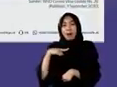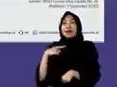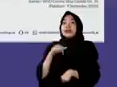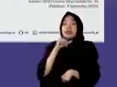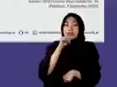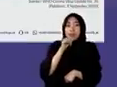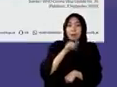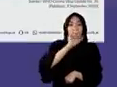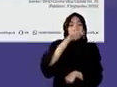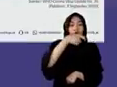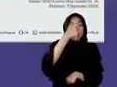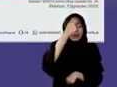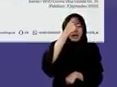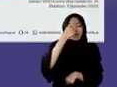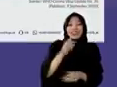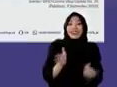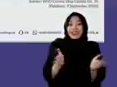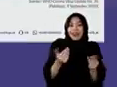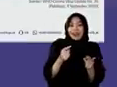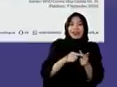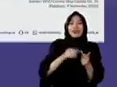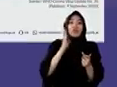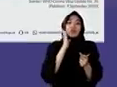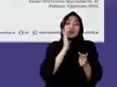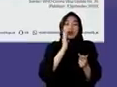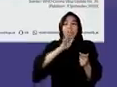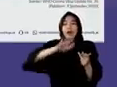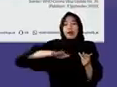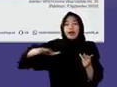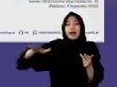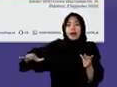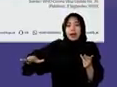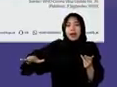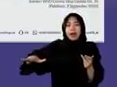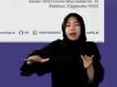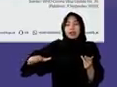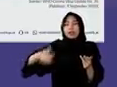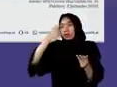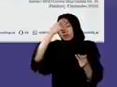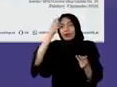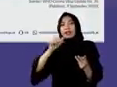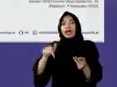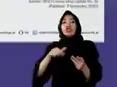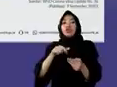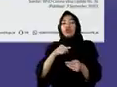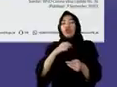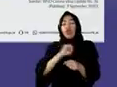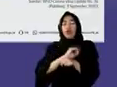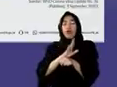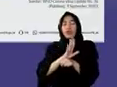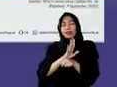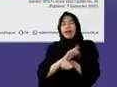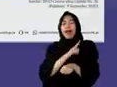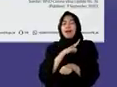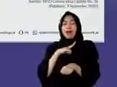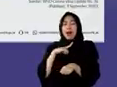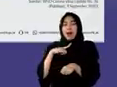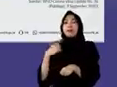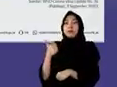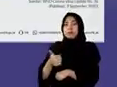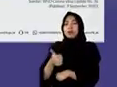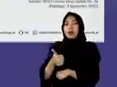yang berusia muda atau anak-anak dan juga tidak memiliki komorbid. Hasil penelitian juga